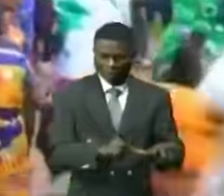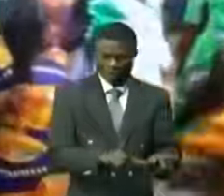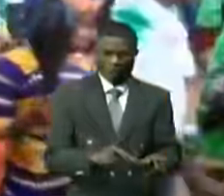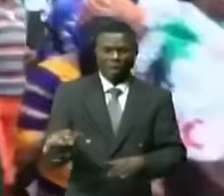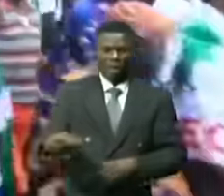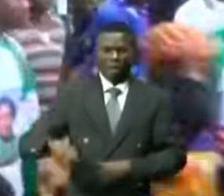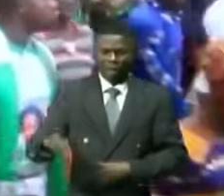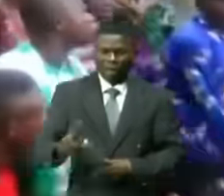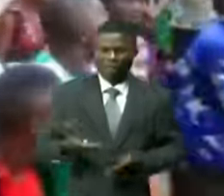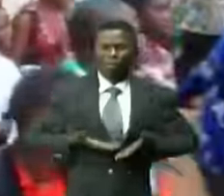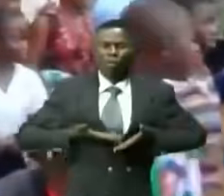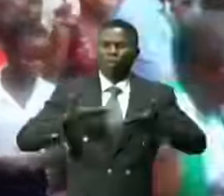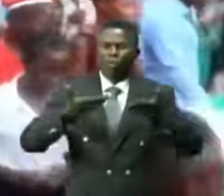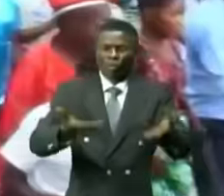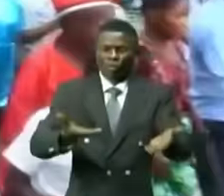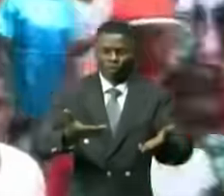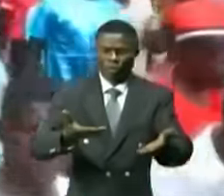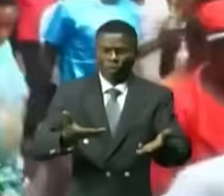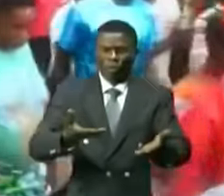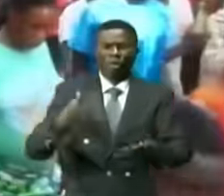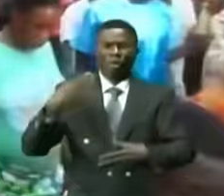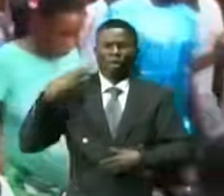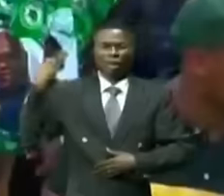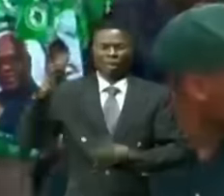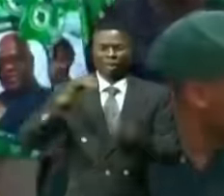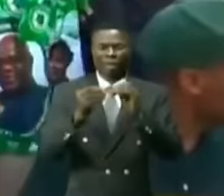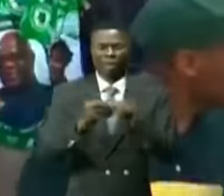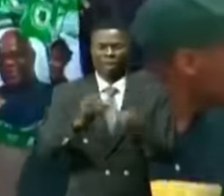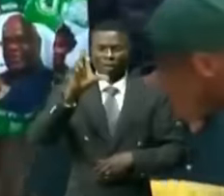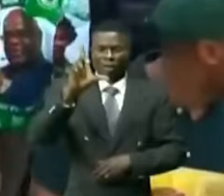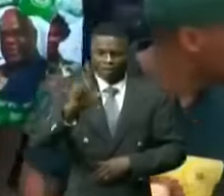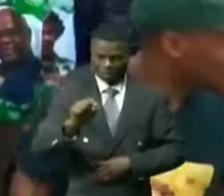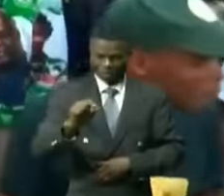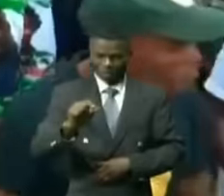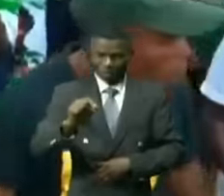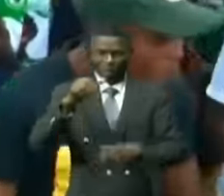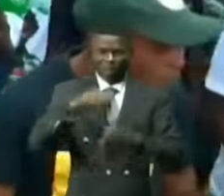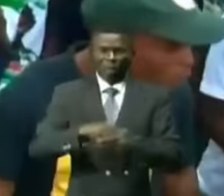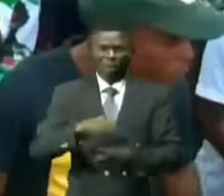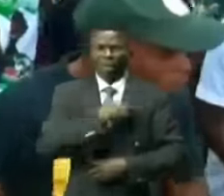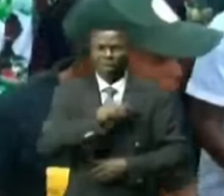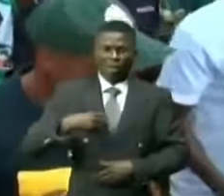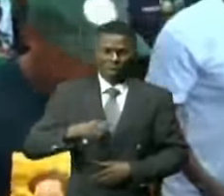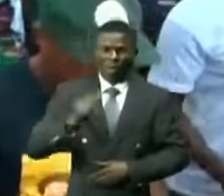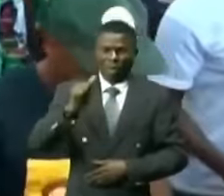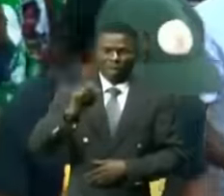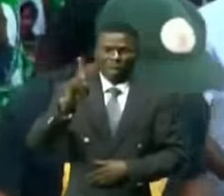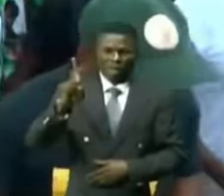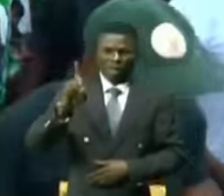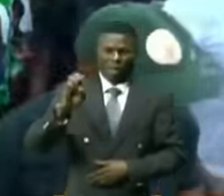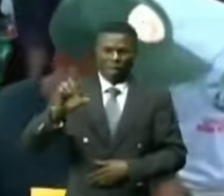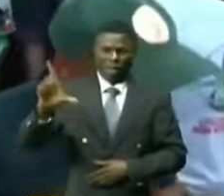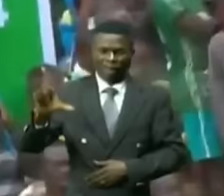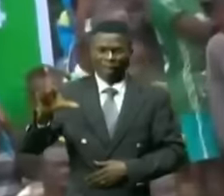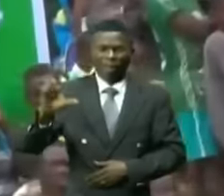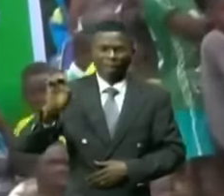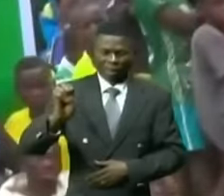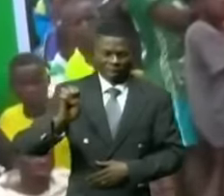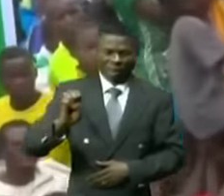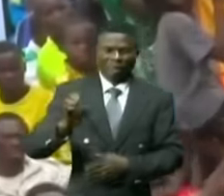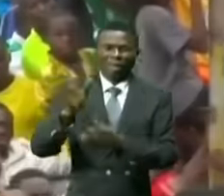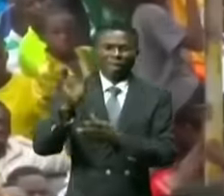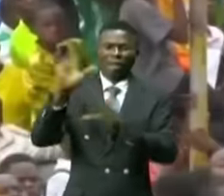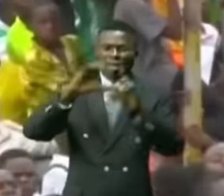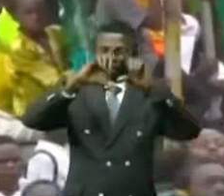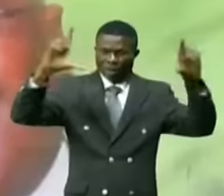province vouée à la cause du candidat numéro 20 à travers la princesse Adel Kainda Maïna. Au premier plan, les banderoles